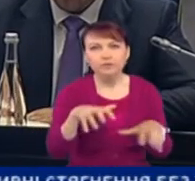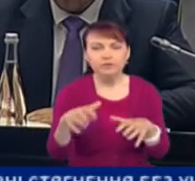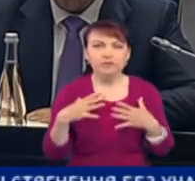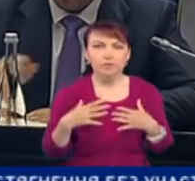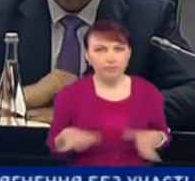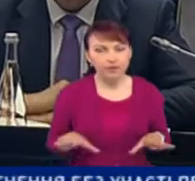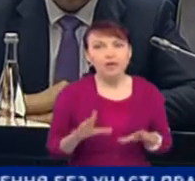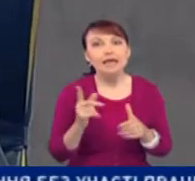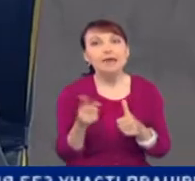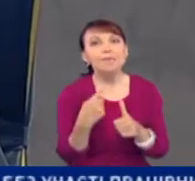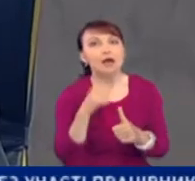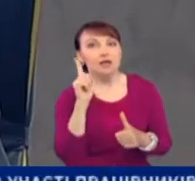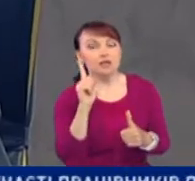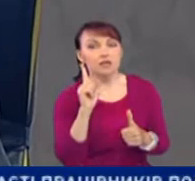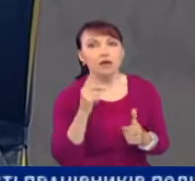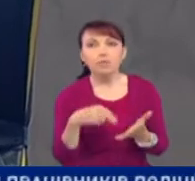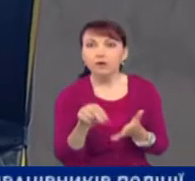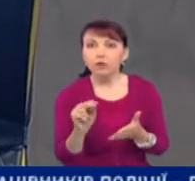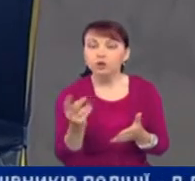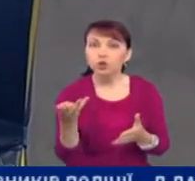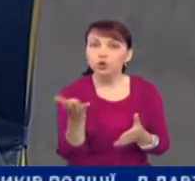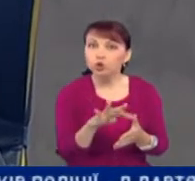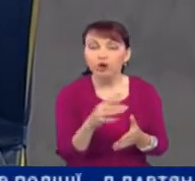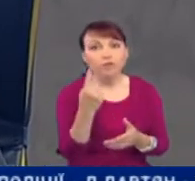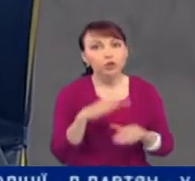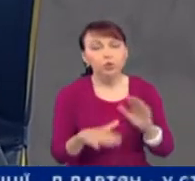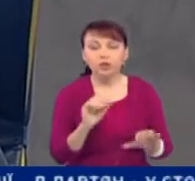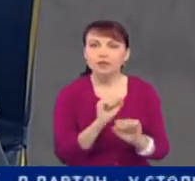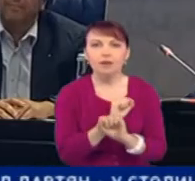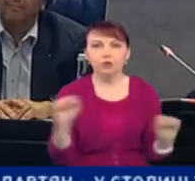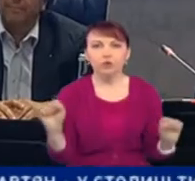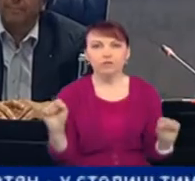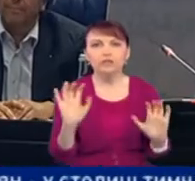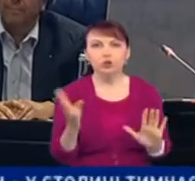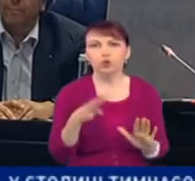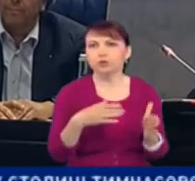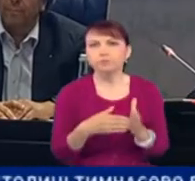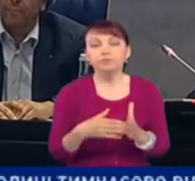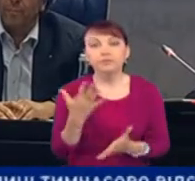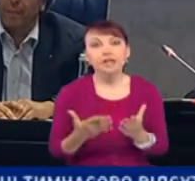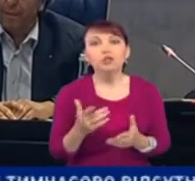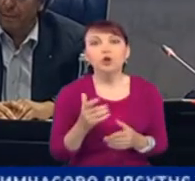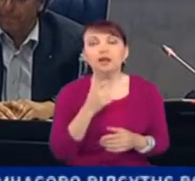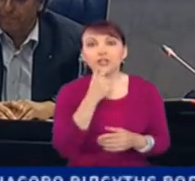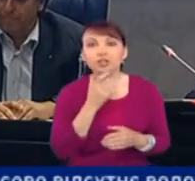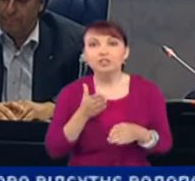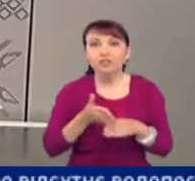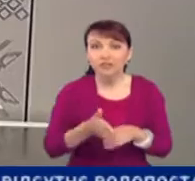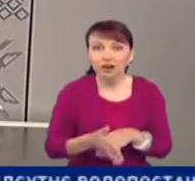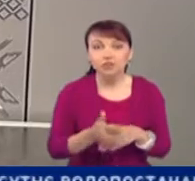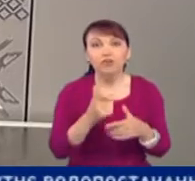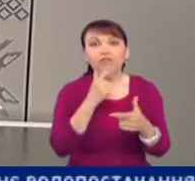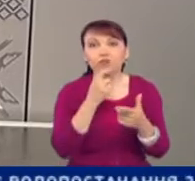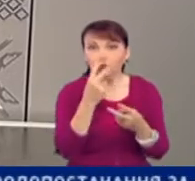і придбати більше 4 тікетів в одні руки неможливо. Якщо глядачі завітають на стадіон «Чорноморець» за видовищем,